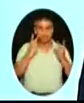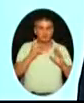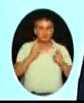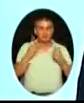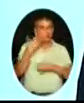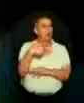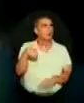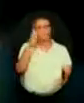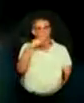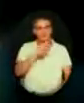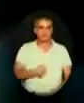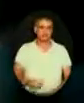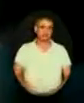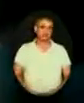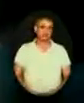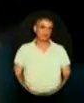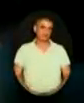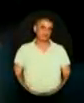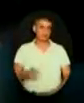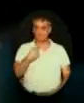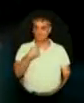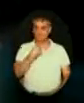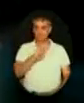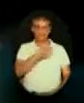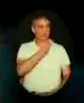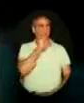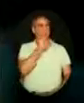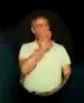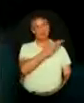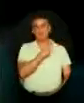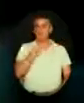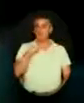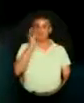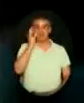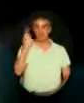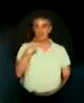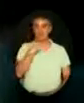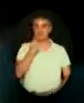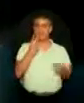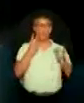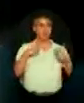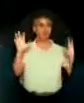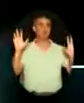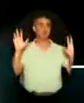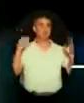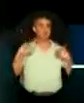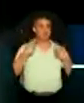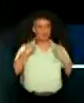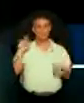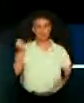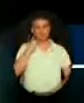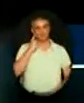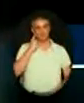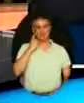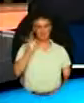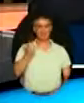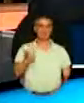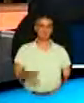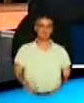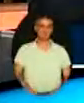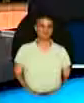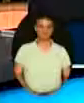שקורה למדינה. כשהוא אמר, אני, הבן אדם אהוד ברק, לא חשוב, כולכם צחקת. האזרח המודאג, האזרח